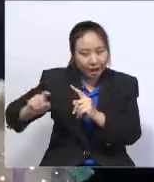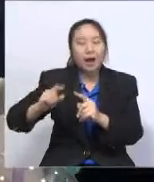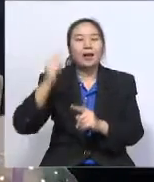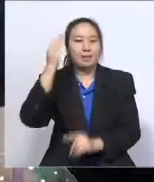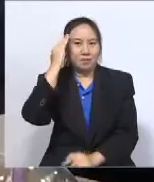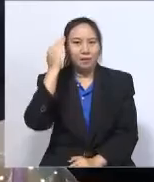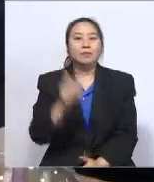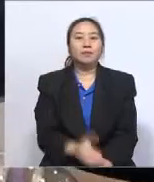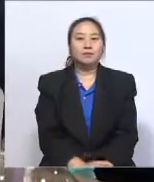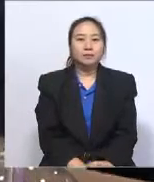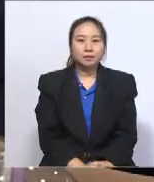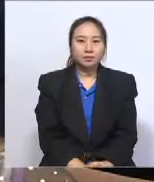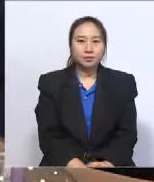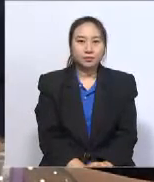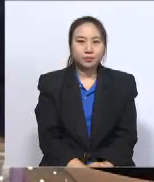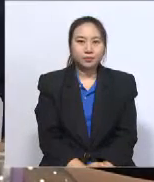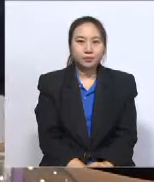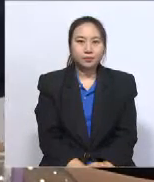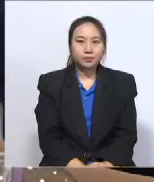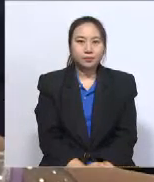รูปด้วยค่ะ